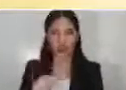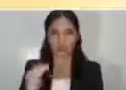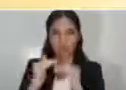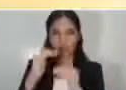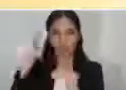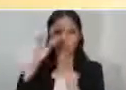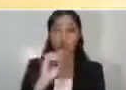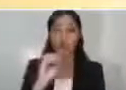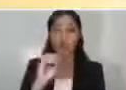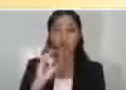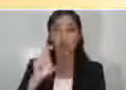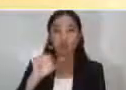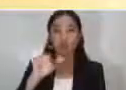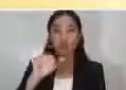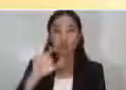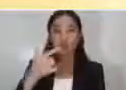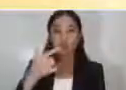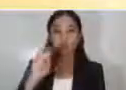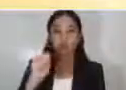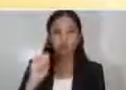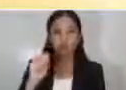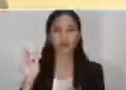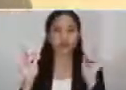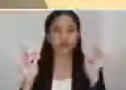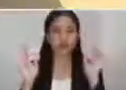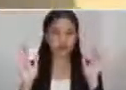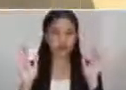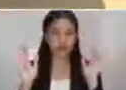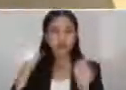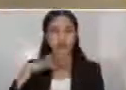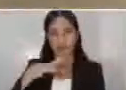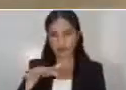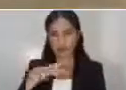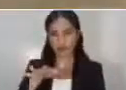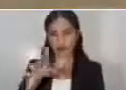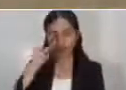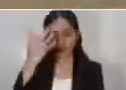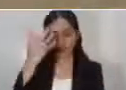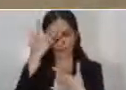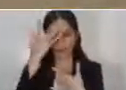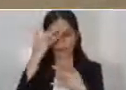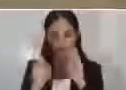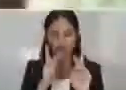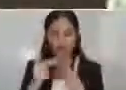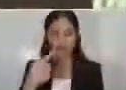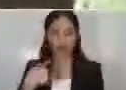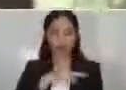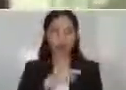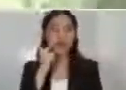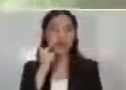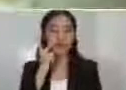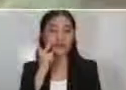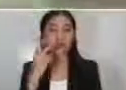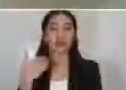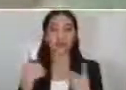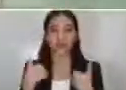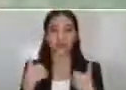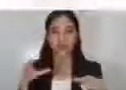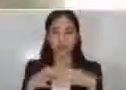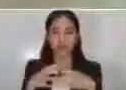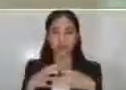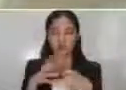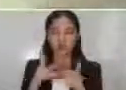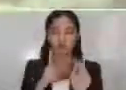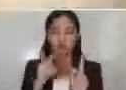Parang yawa ng mukha eh. Yawa ng mukha. Humahagulgol na parang mga bata ang dalawang lalaking ito na nakaranas